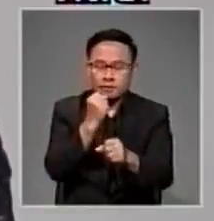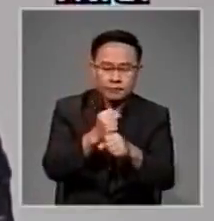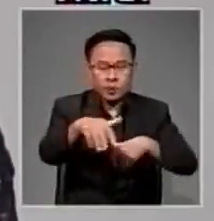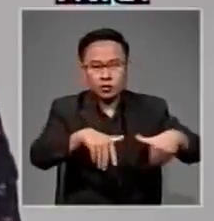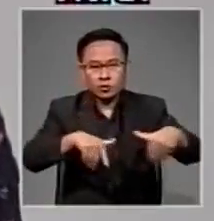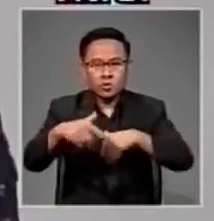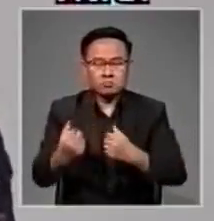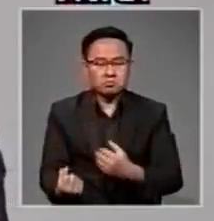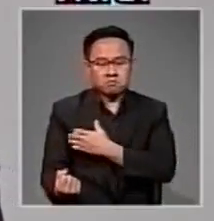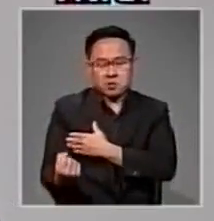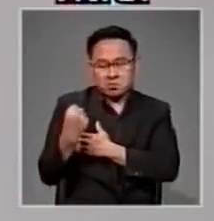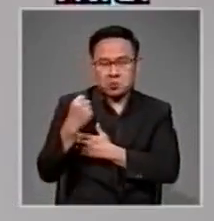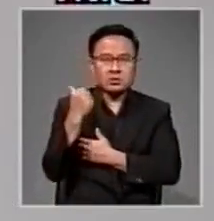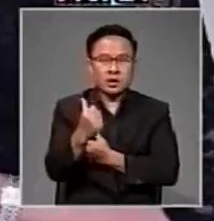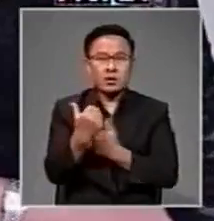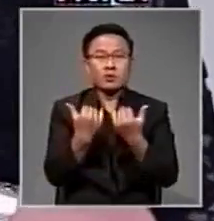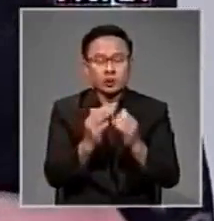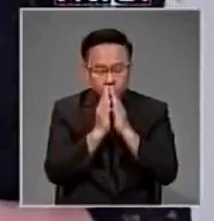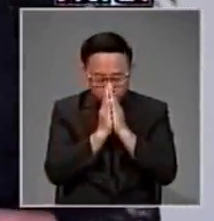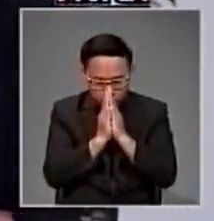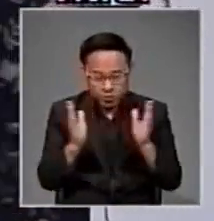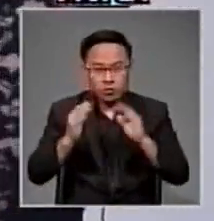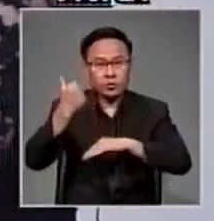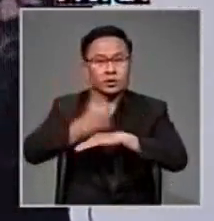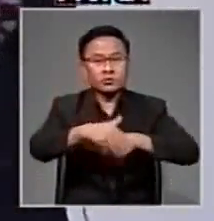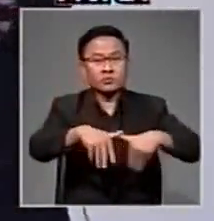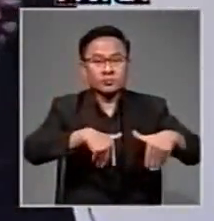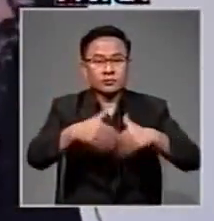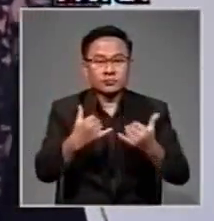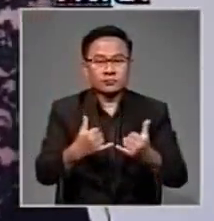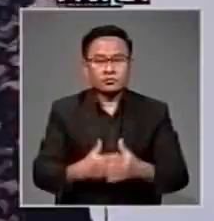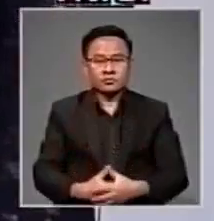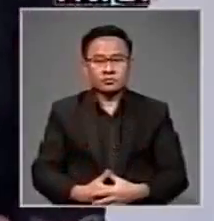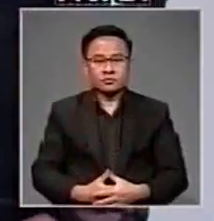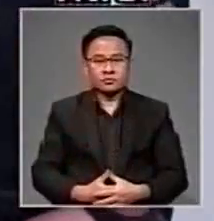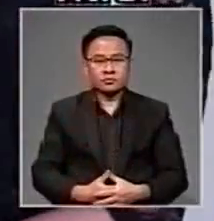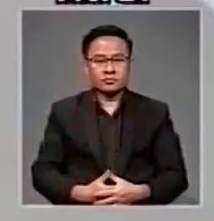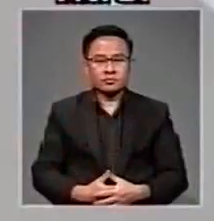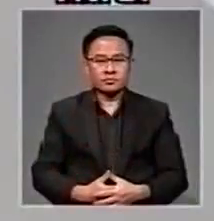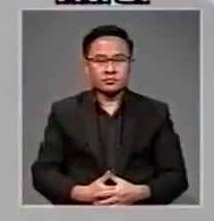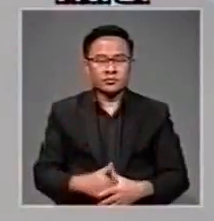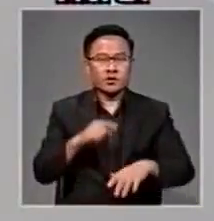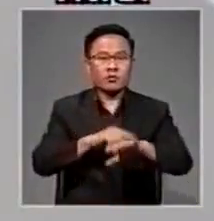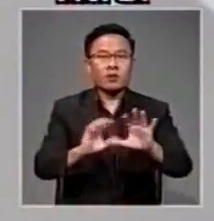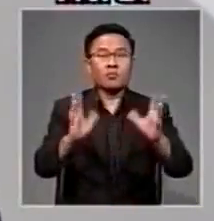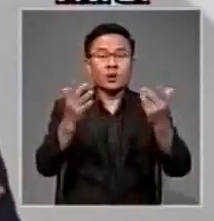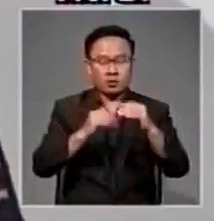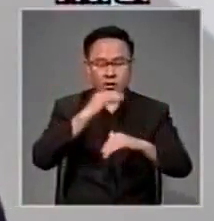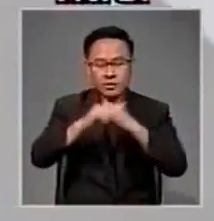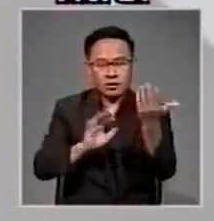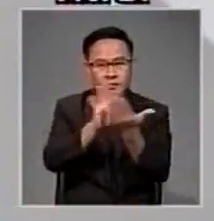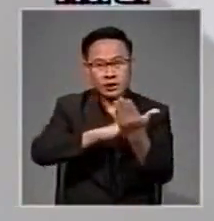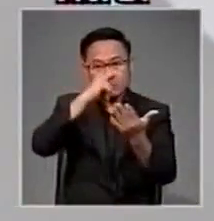จากนี้ก็ยังคงสนับสนุนและก็ส่งเสริมเพื่อที่จะให้ชุมชนนั้นมีความเข้มแข็งด้วยค่ะ วันนี้ขอบพระคุณคุณอวยชัยนะคะ ครับผม